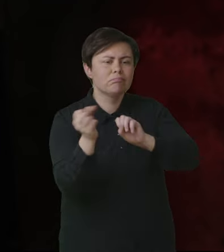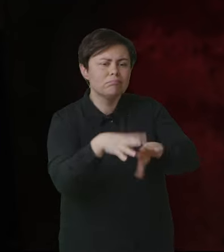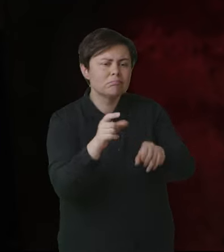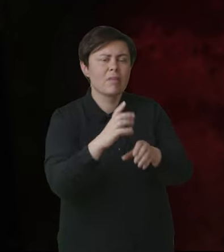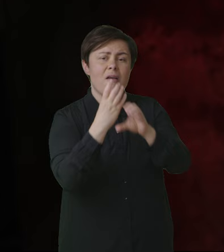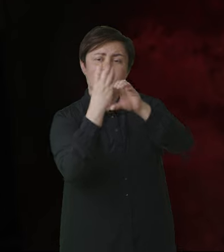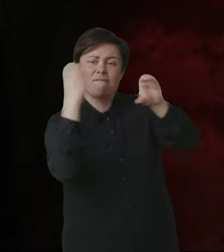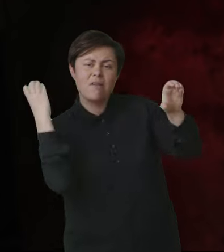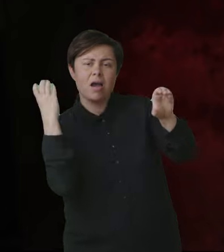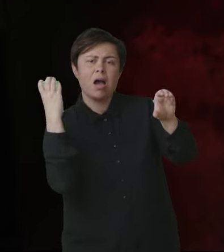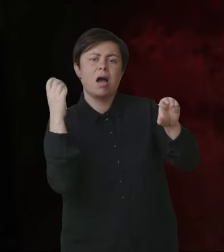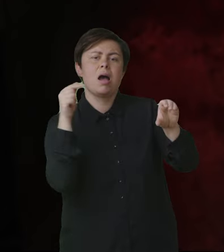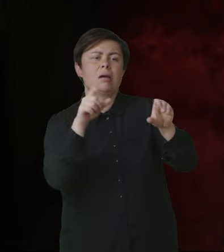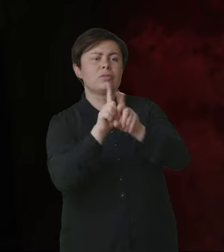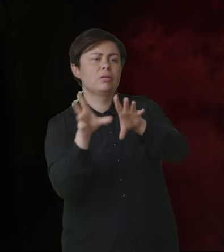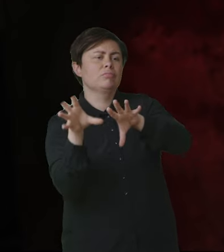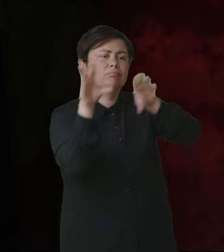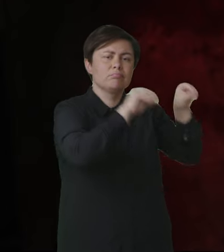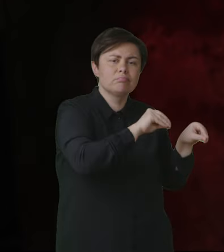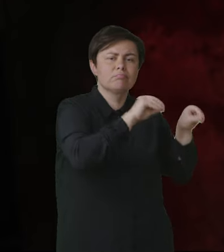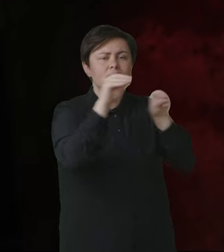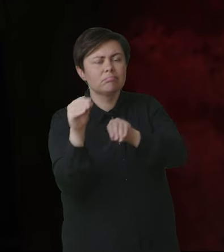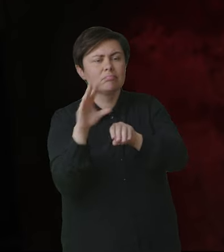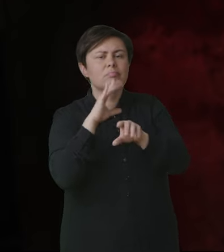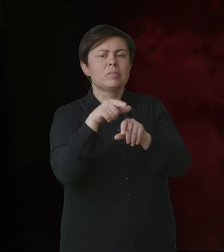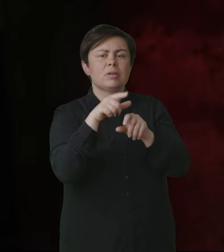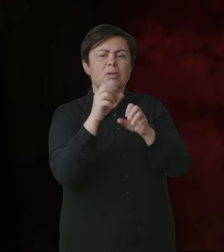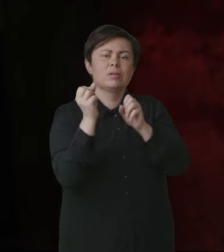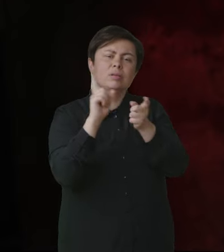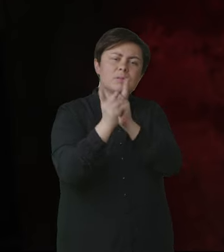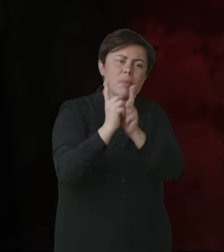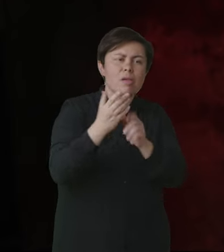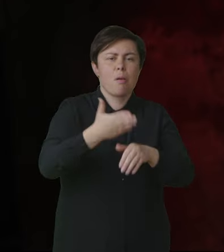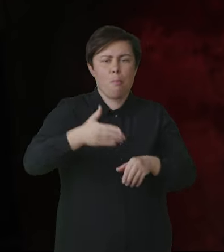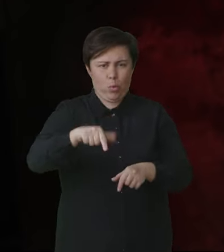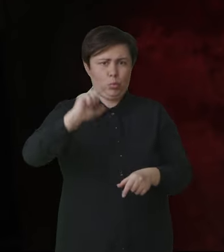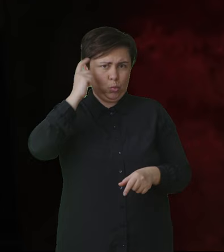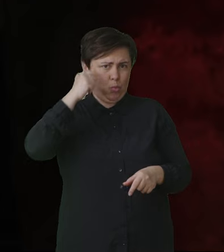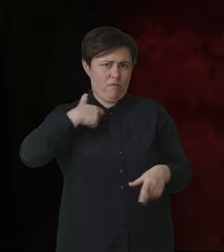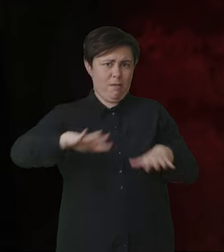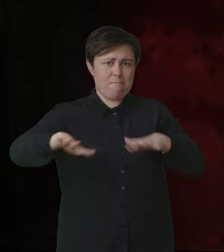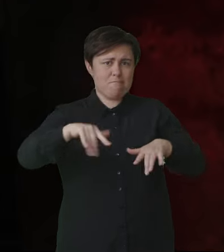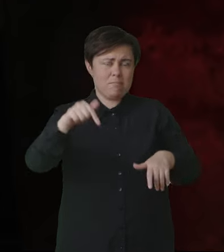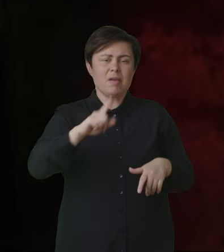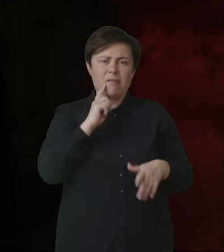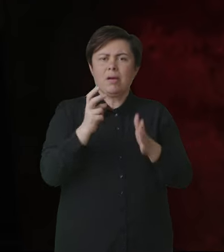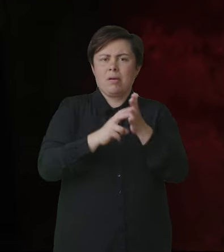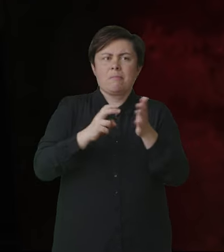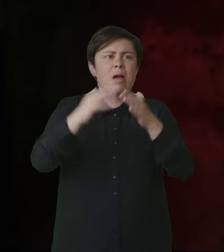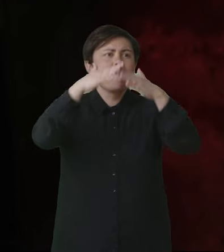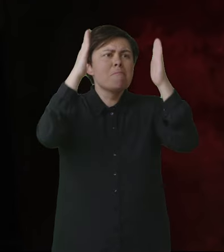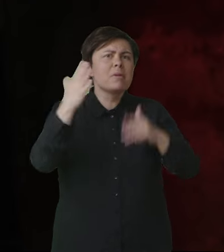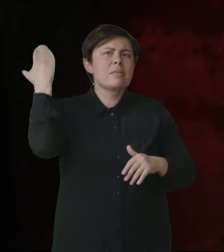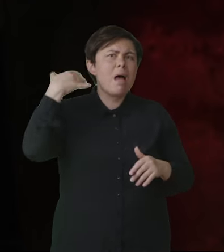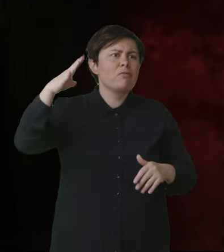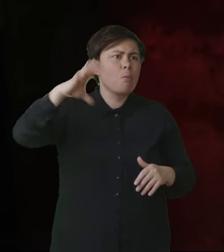Wagony przerzucali, żeby formowały pociągi i to wszystko. No brakuje mi tych budynków, co tu kiedyś